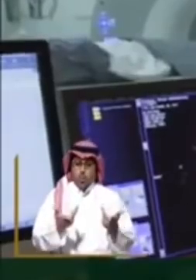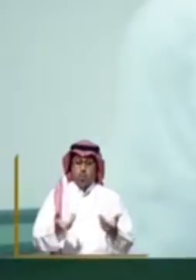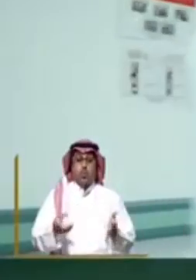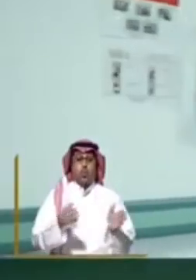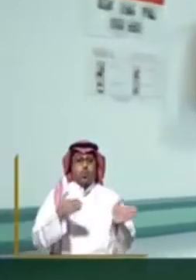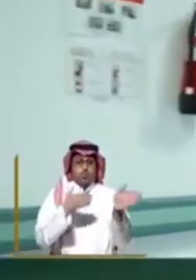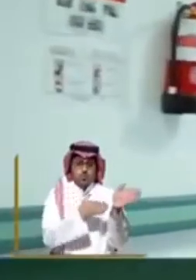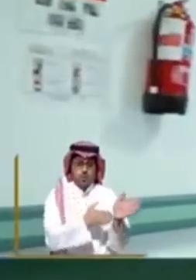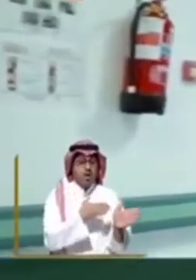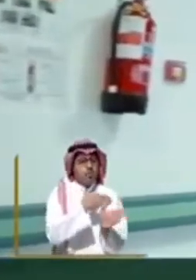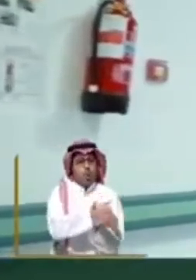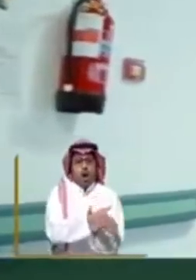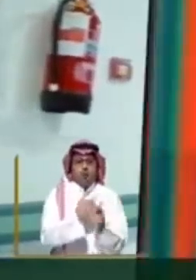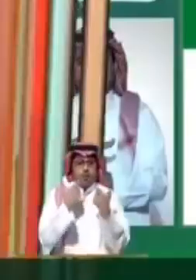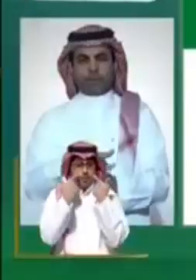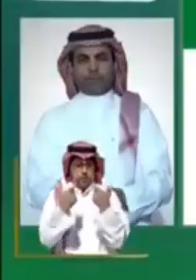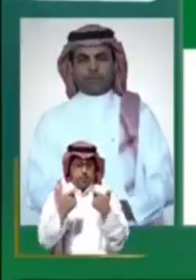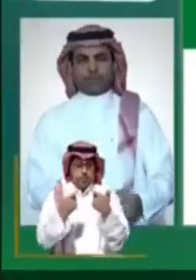بالتدابير الوقائية.